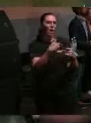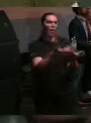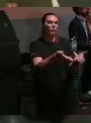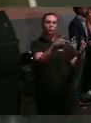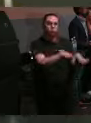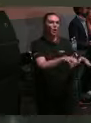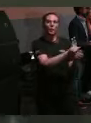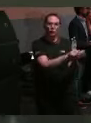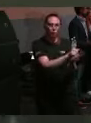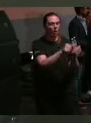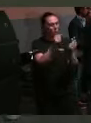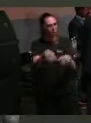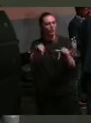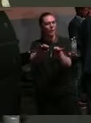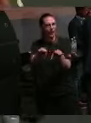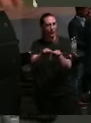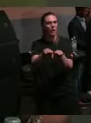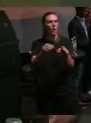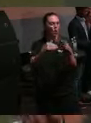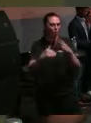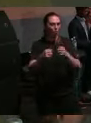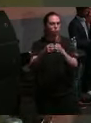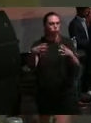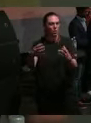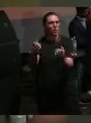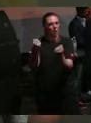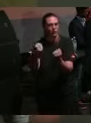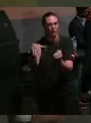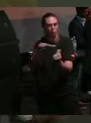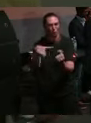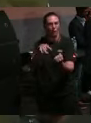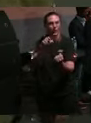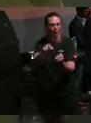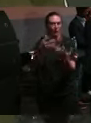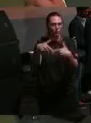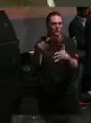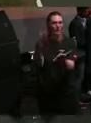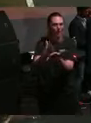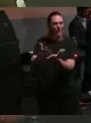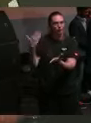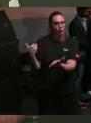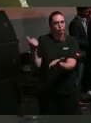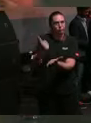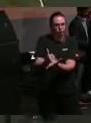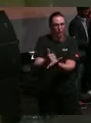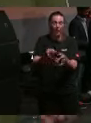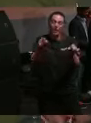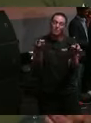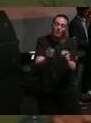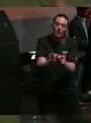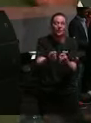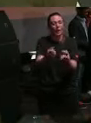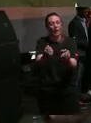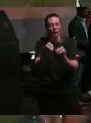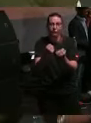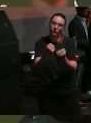må legge til rette for at du kan bygge kraft i områder vi allerede har vært og bygd industri, eller har industri i dag. Mindre kraftanlegg, solceller på alle